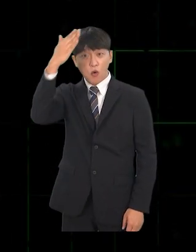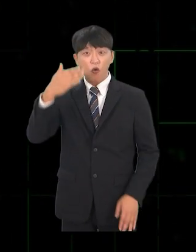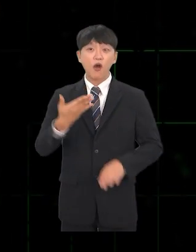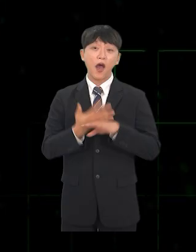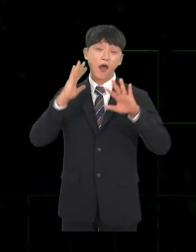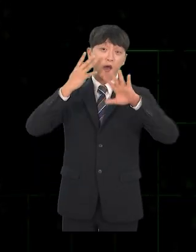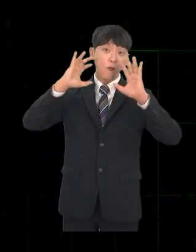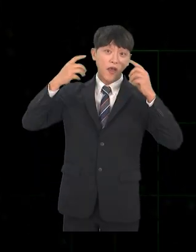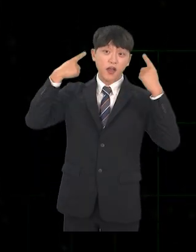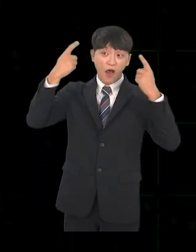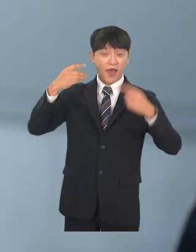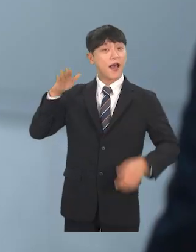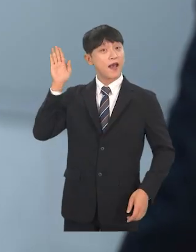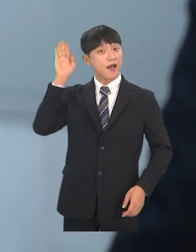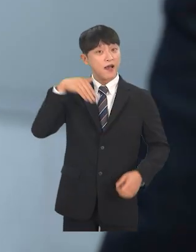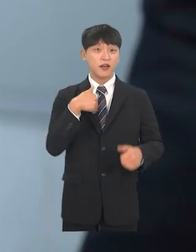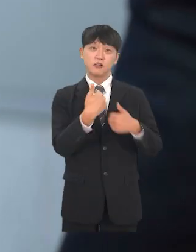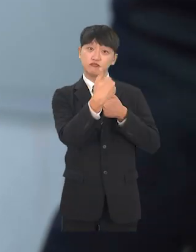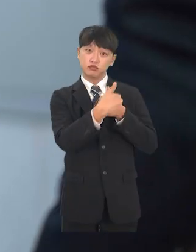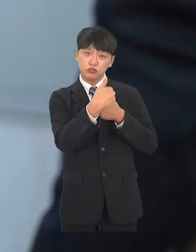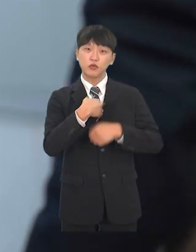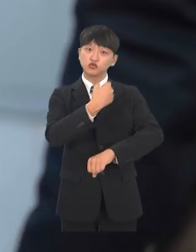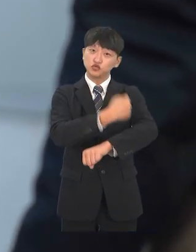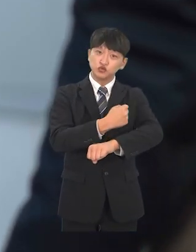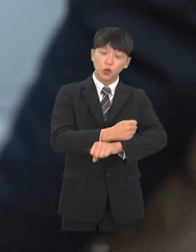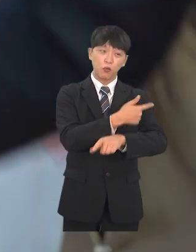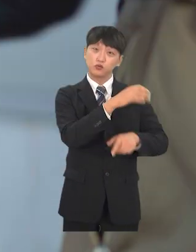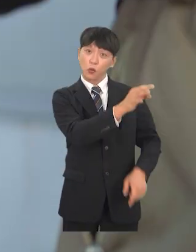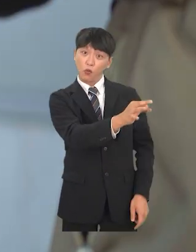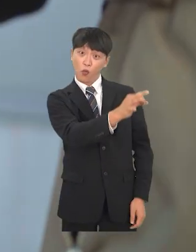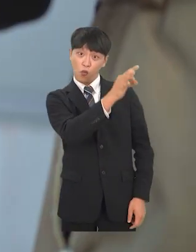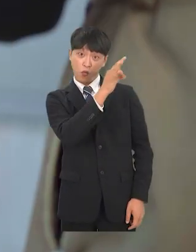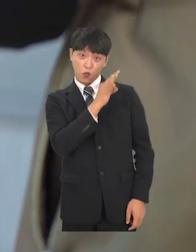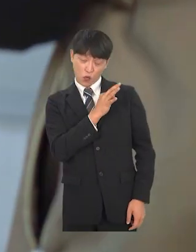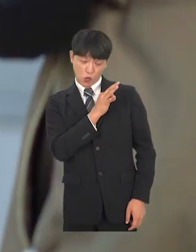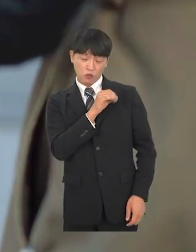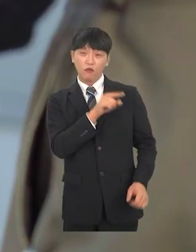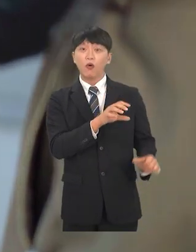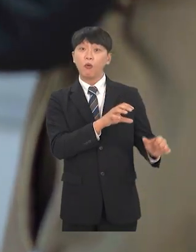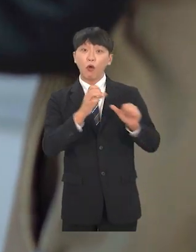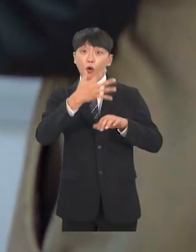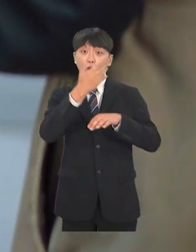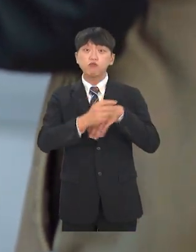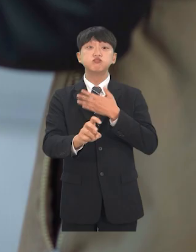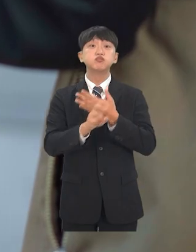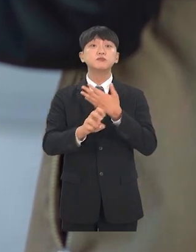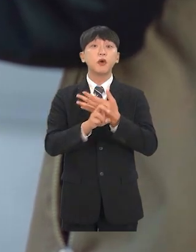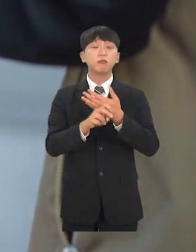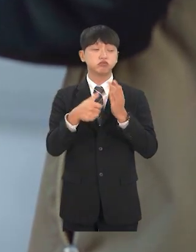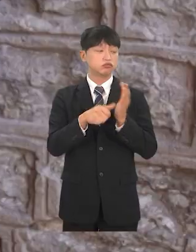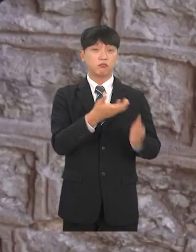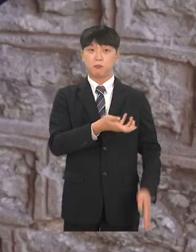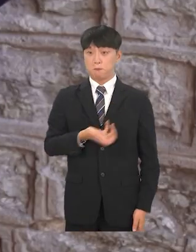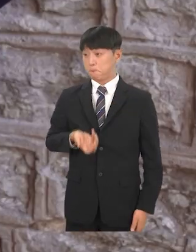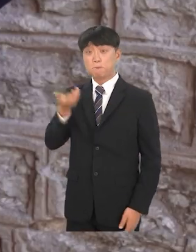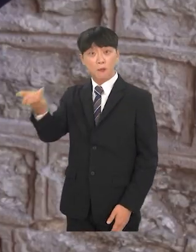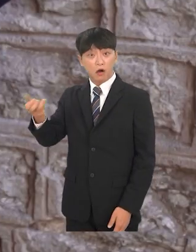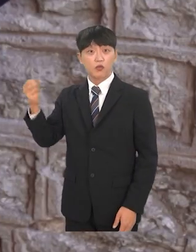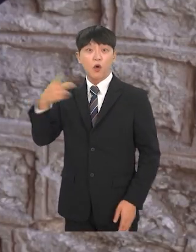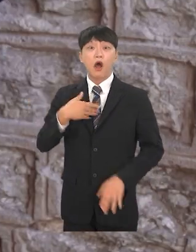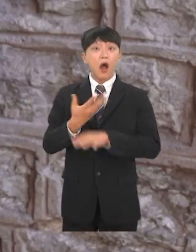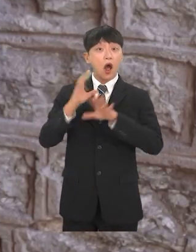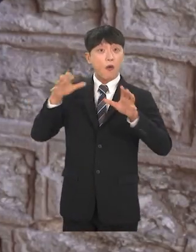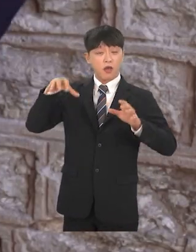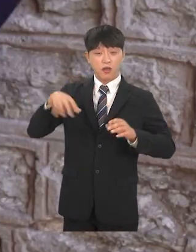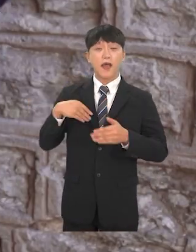무료 해외여행을 제의받거나 수고비 등 금품을 받고 불법 마약류가 은닉된 물건을 운반하는 경우, 해외에서 가이드